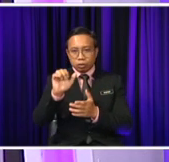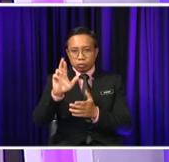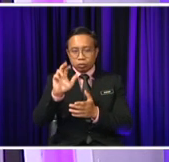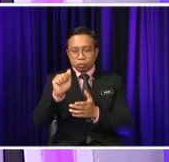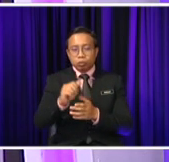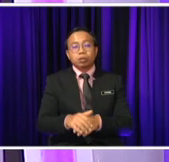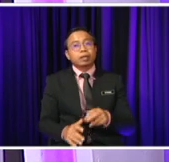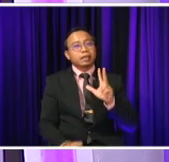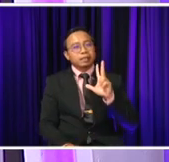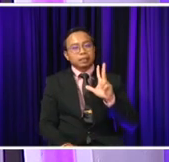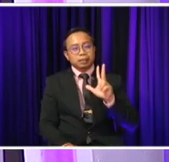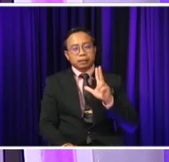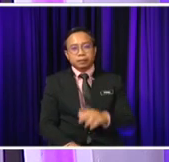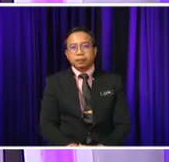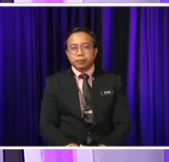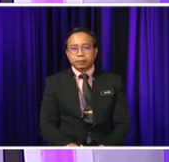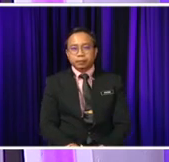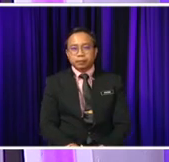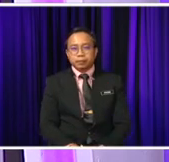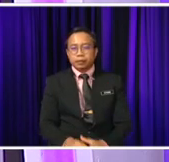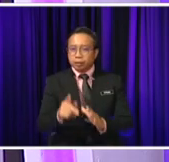yang ketiga yaitu